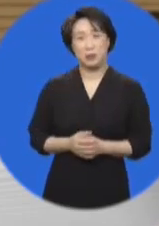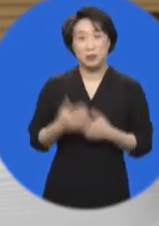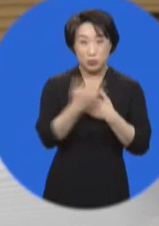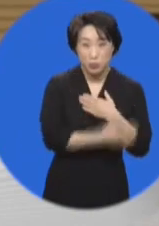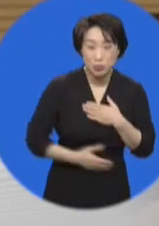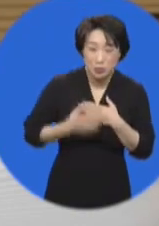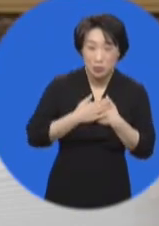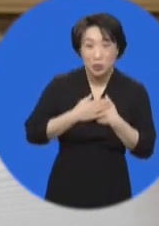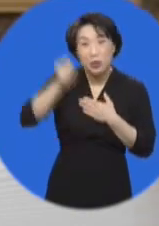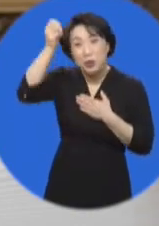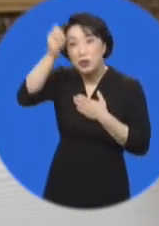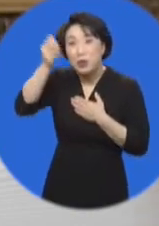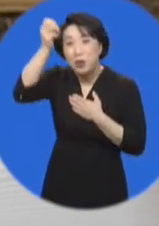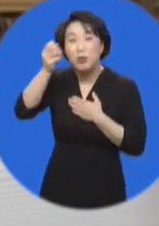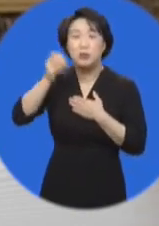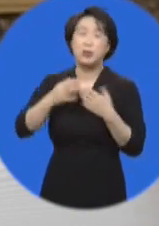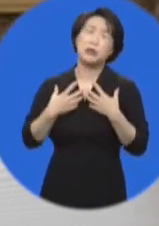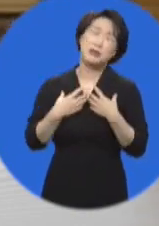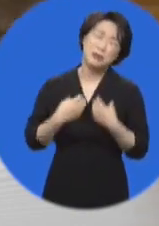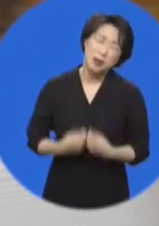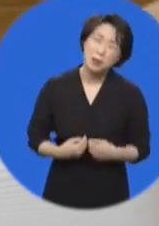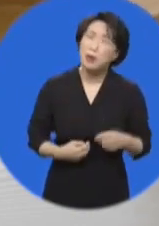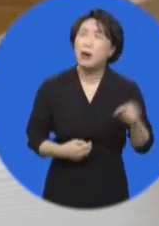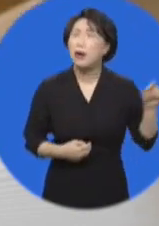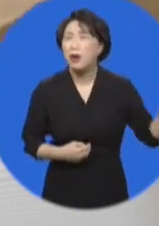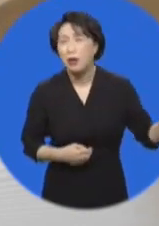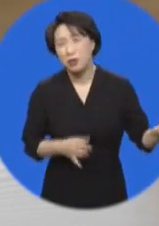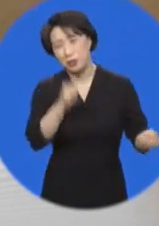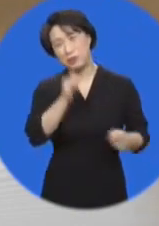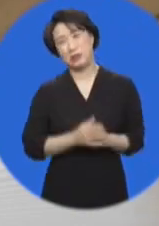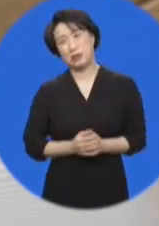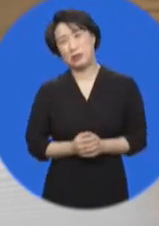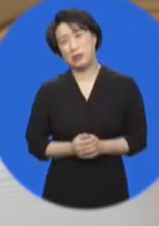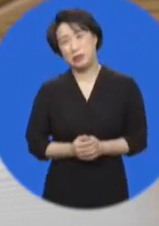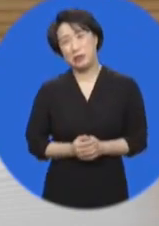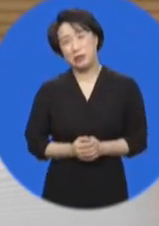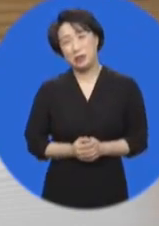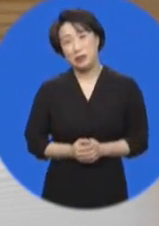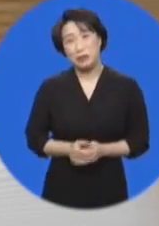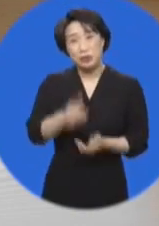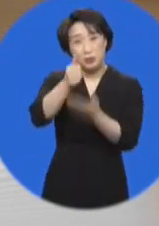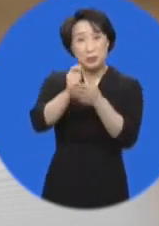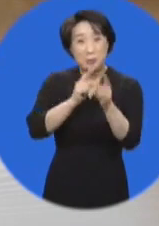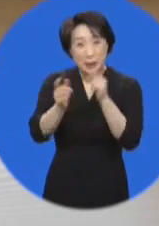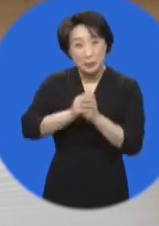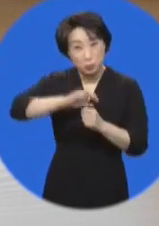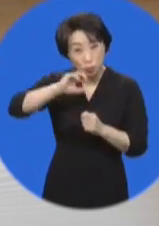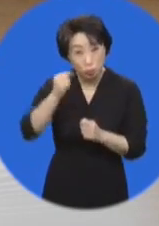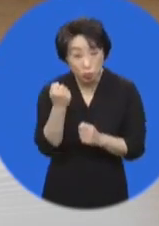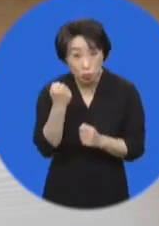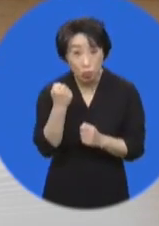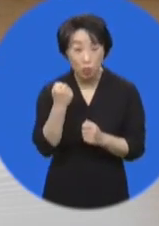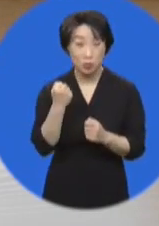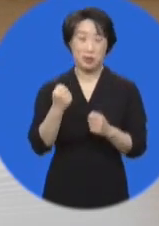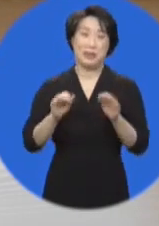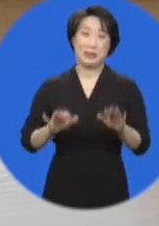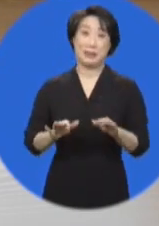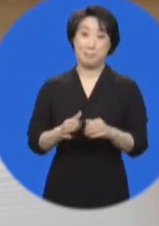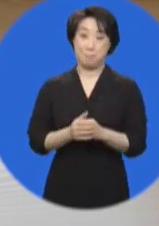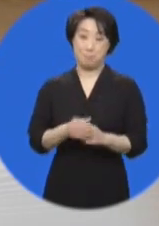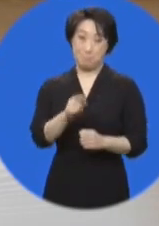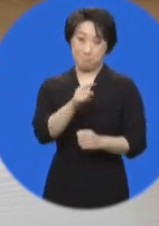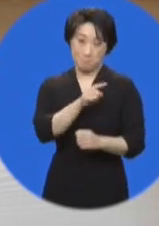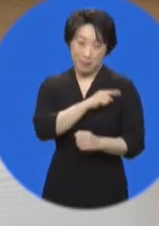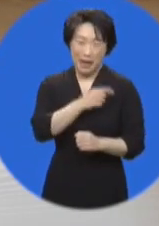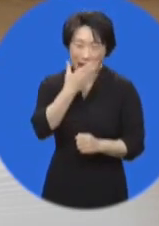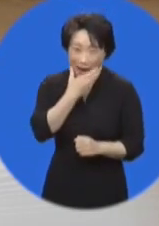육신도 영혼도 절망에 이르는 날이 올 것이니 주님 말씀 순종하여